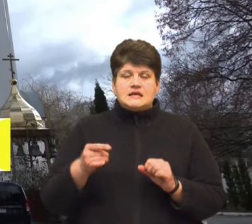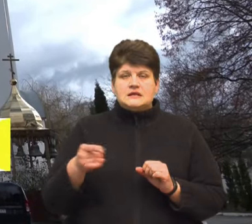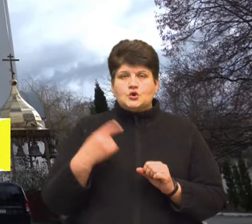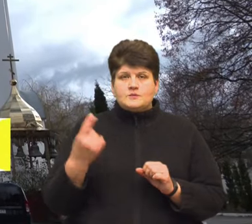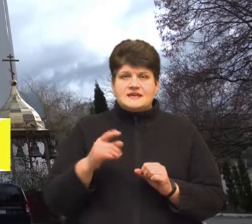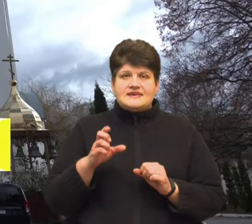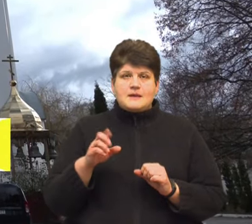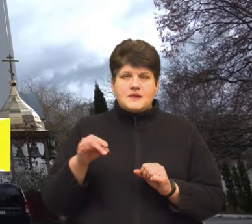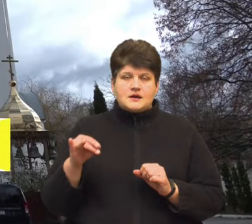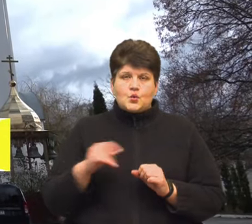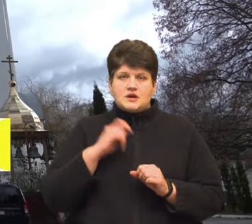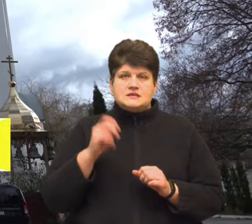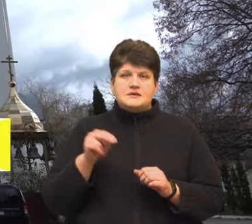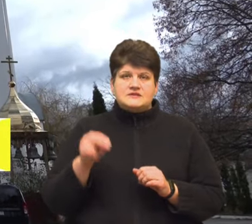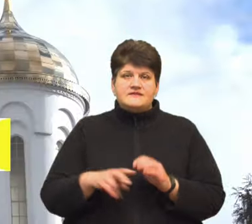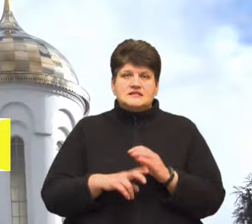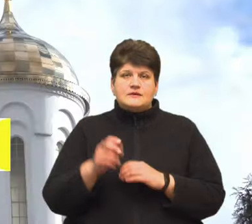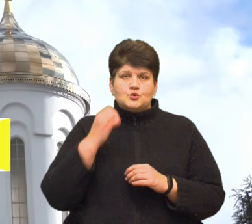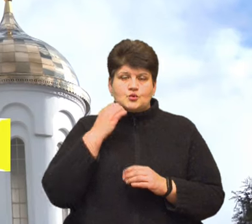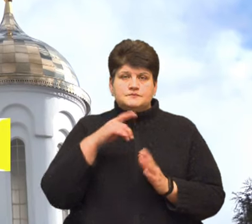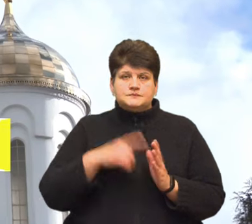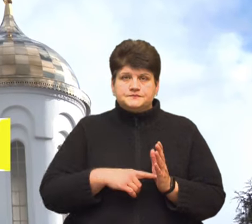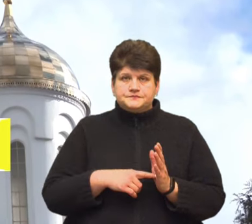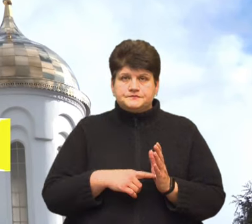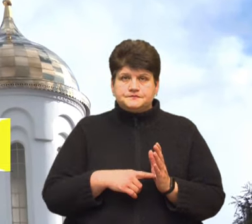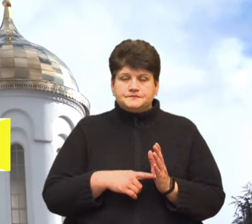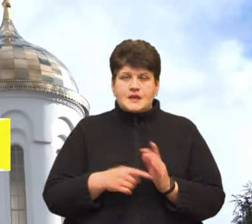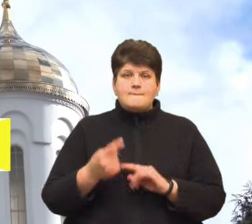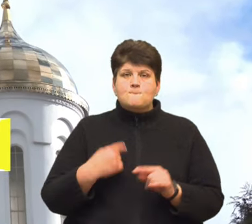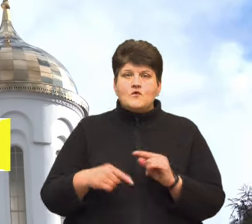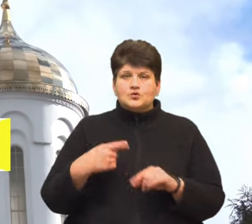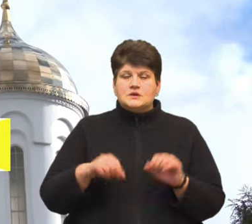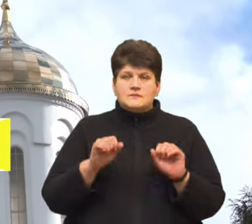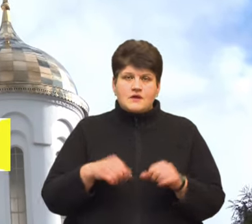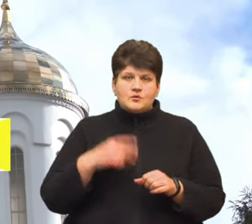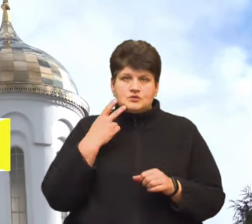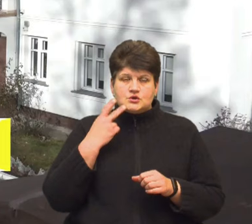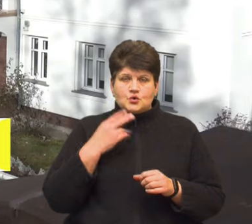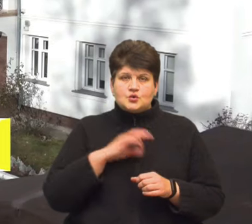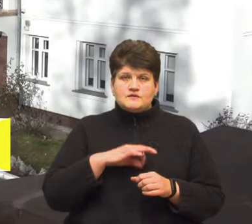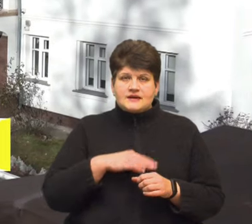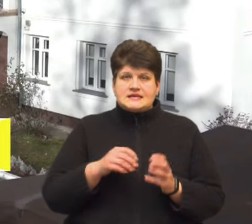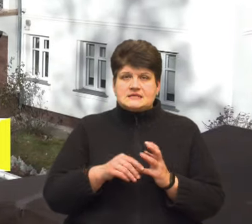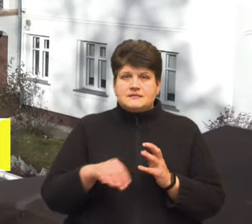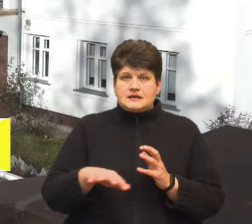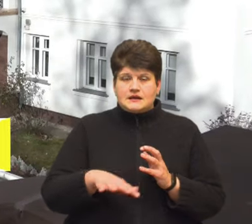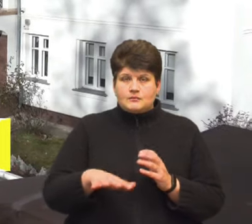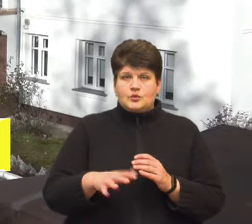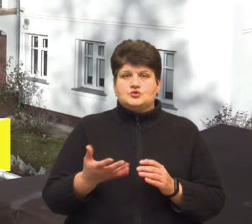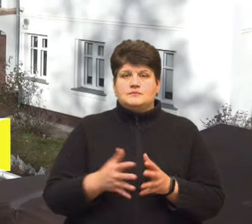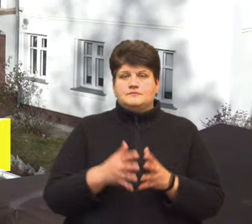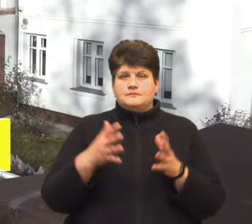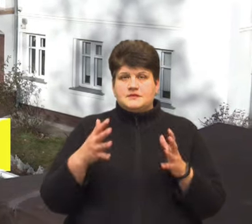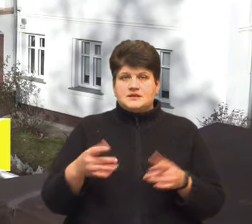Єпархії Української Православної Церкви Московського патріархату повернули право постійного користування земельною ділянкою площею понад